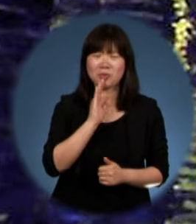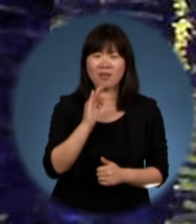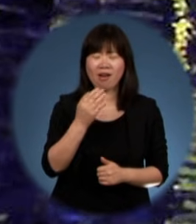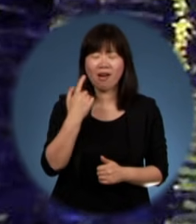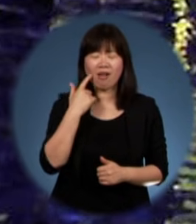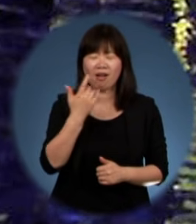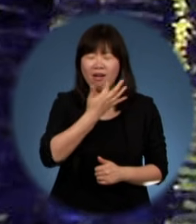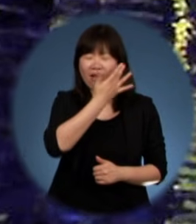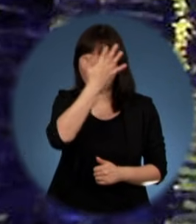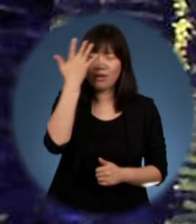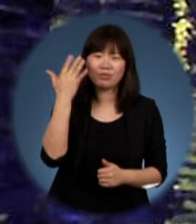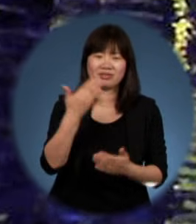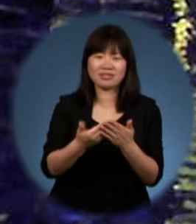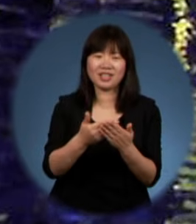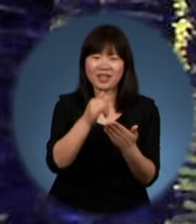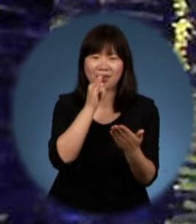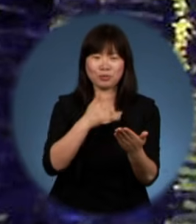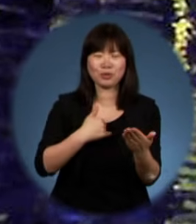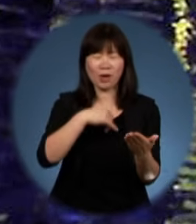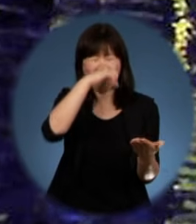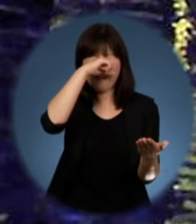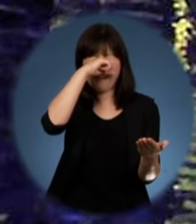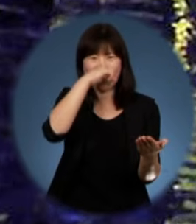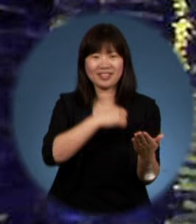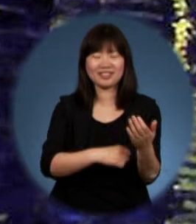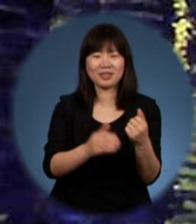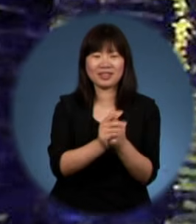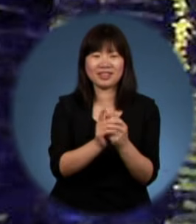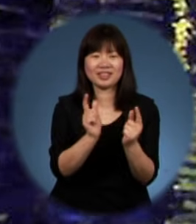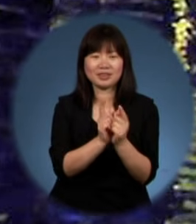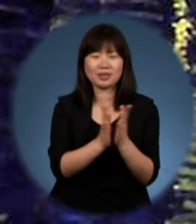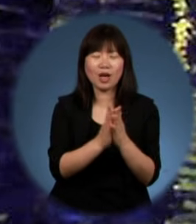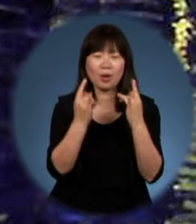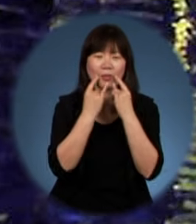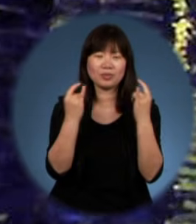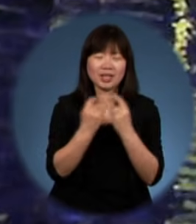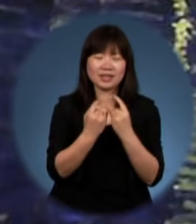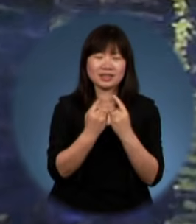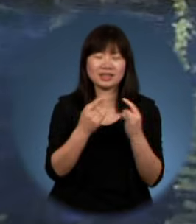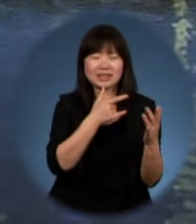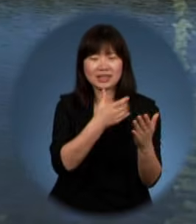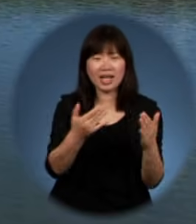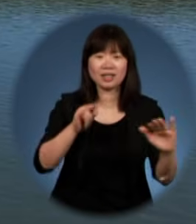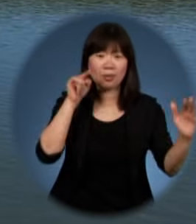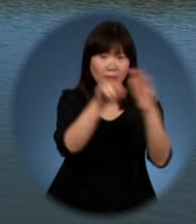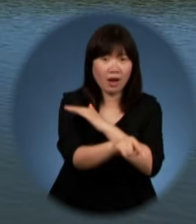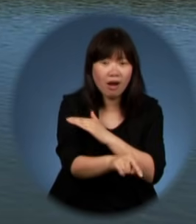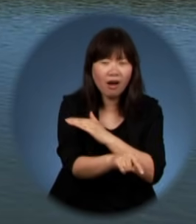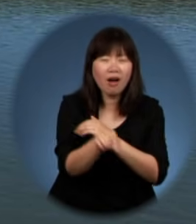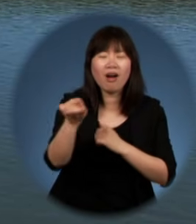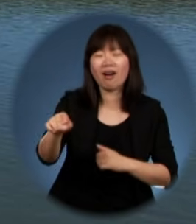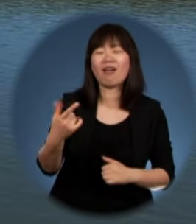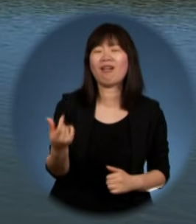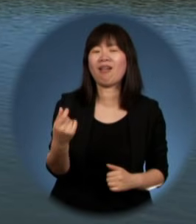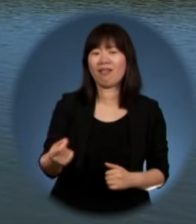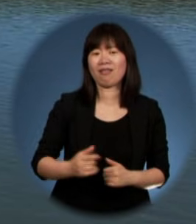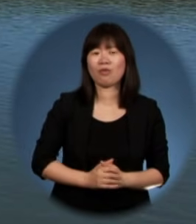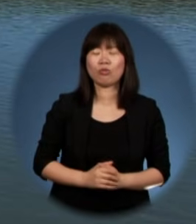a 다 작품이죠 너무 제가 이제 구조 가지고 가봤어요 뭐 프랑스 남부 있는 론강의 에요 가봤더니 이렇게 생겼더라구요